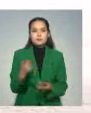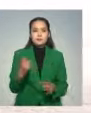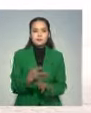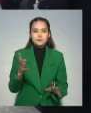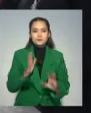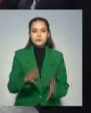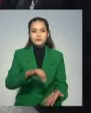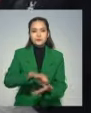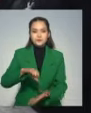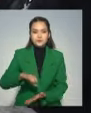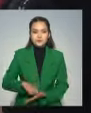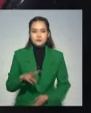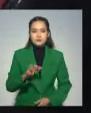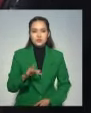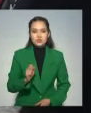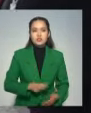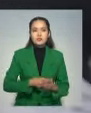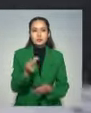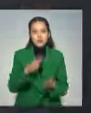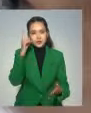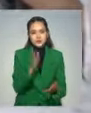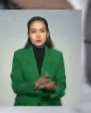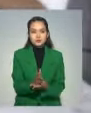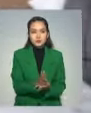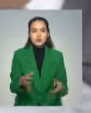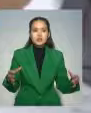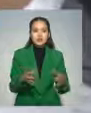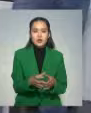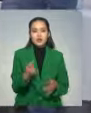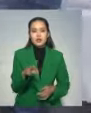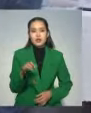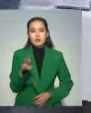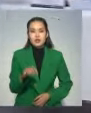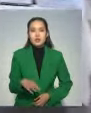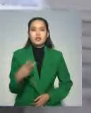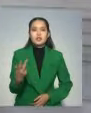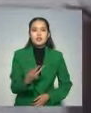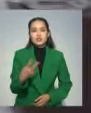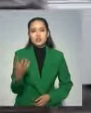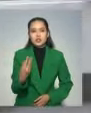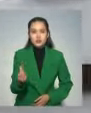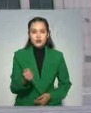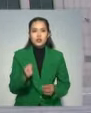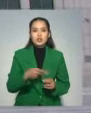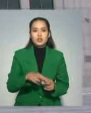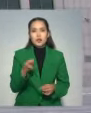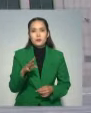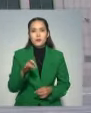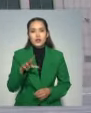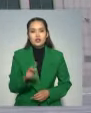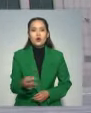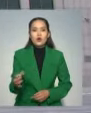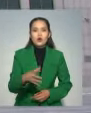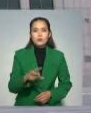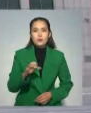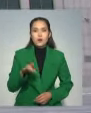будут кандидаты в мажилис, как по спискам политических партий, так и одномандатники. В третьем и четвертом бюллетенях претенденты на места в областной маслихат,